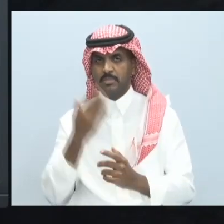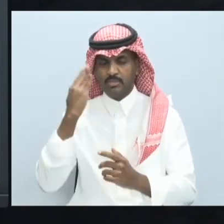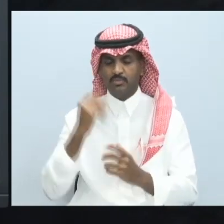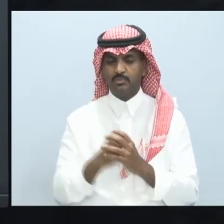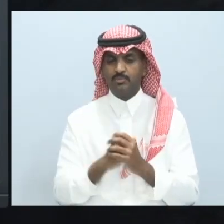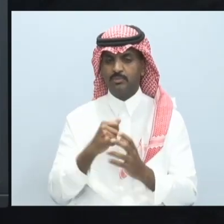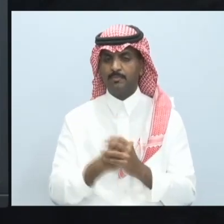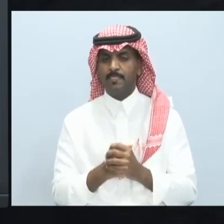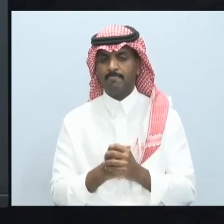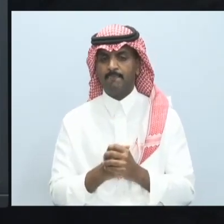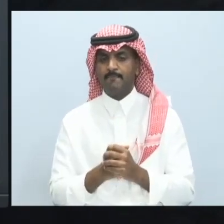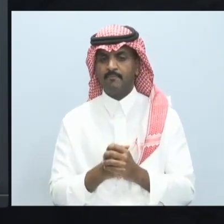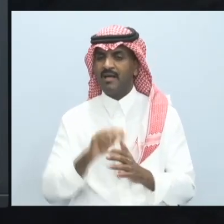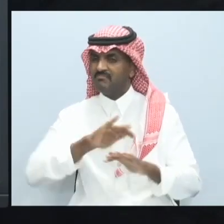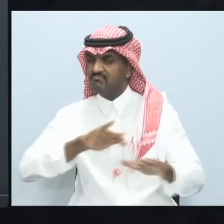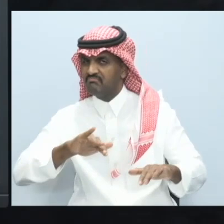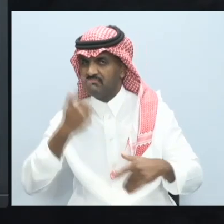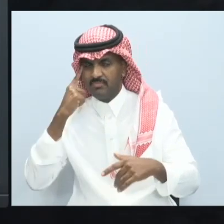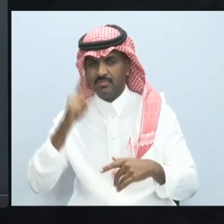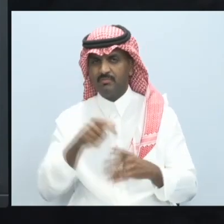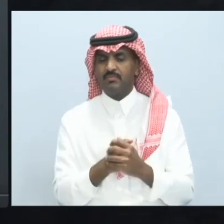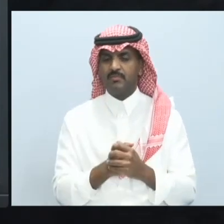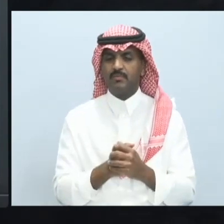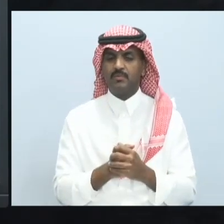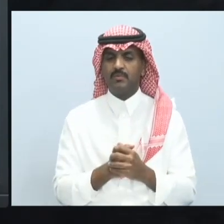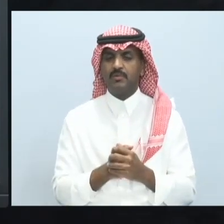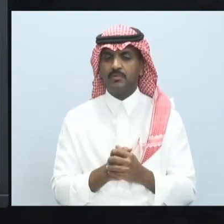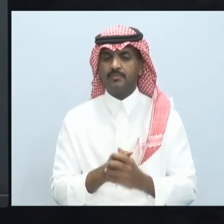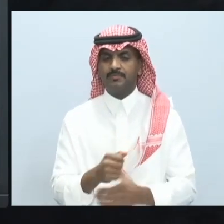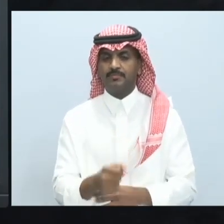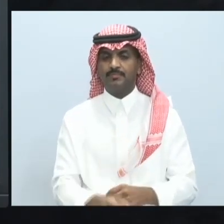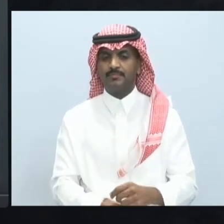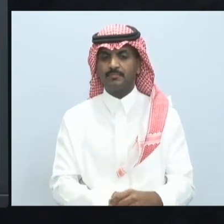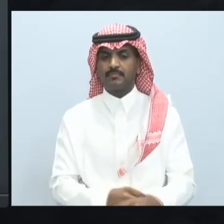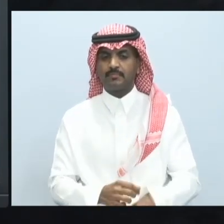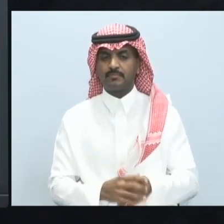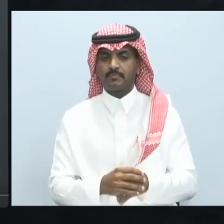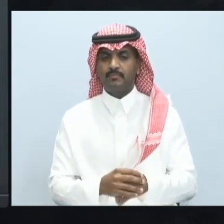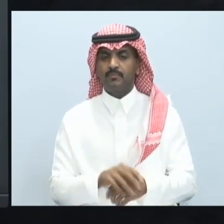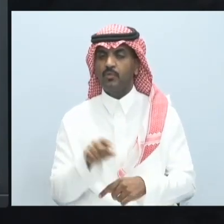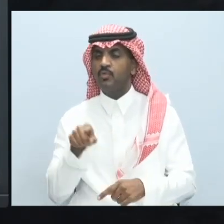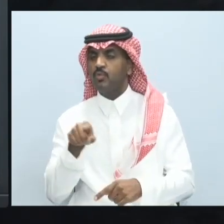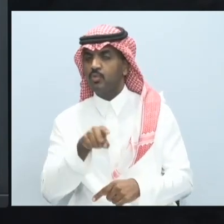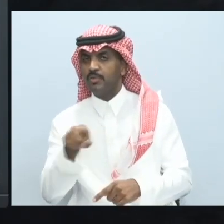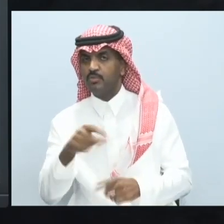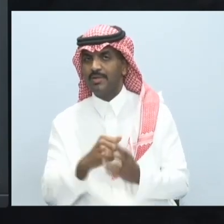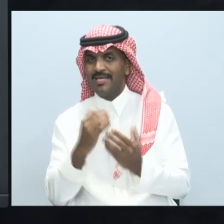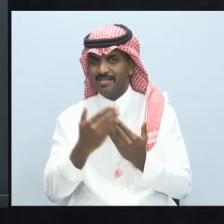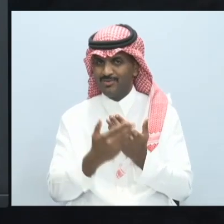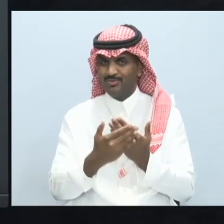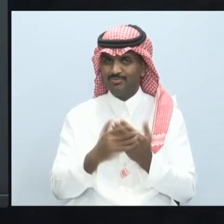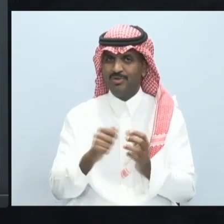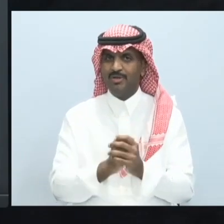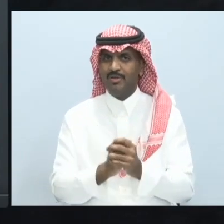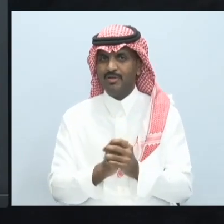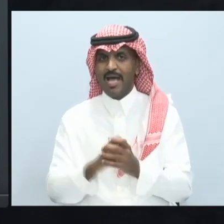فاصبحت اجنبيه عنه وكذلك هو اصبع اصبح اجنبيا عنها فكل منهما يستر عن